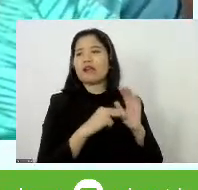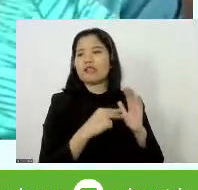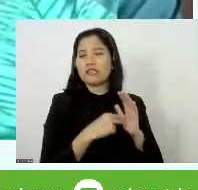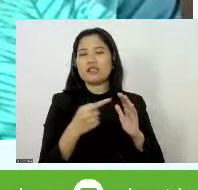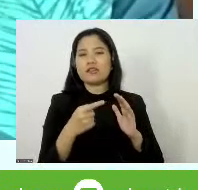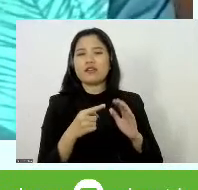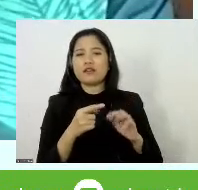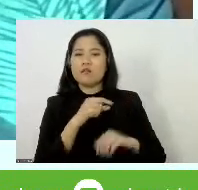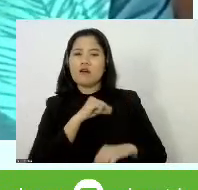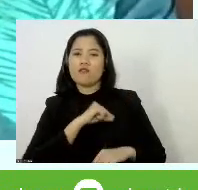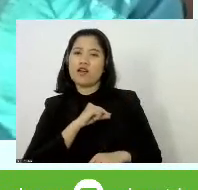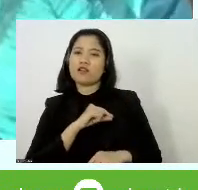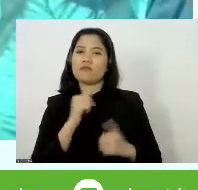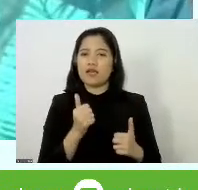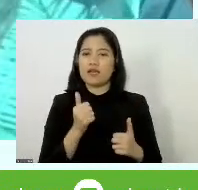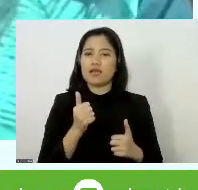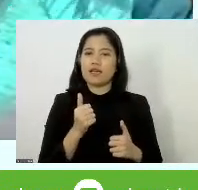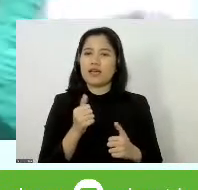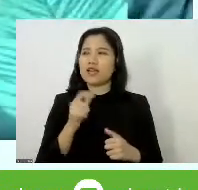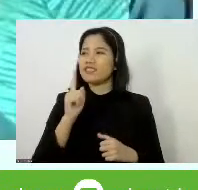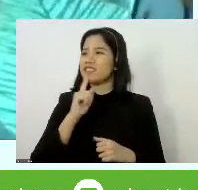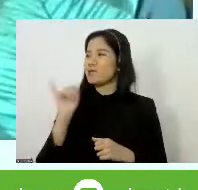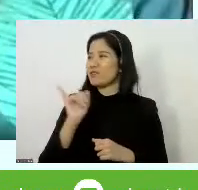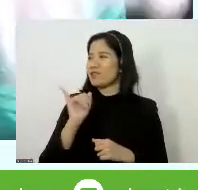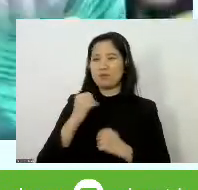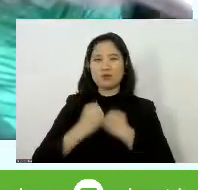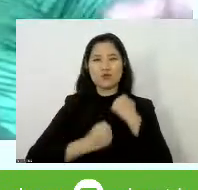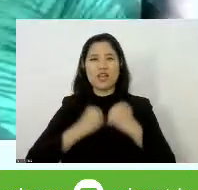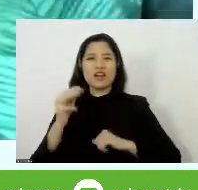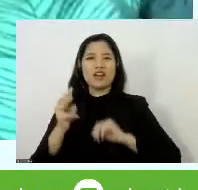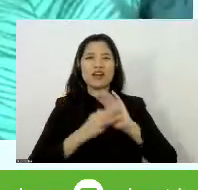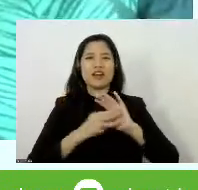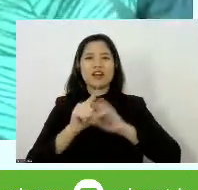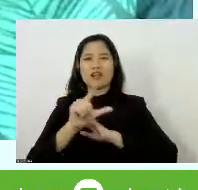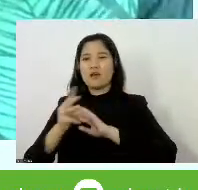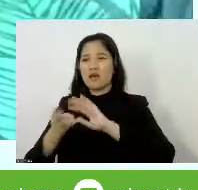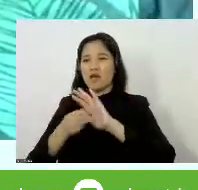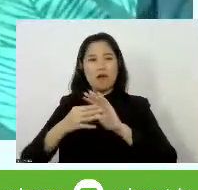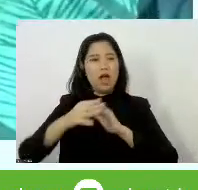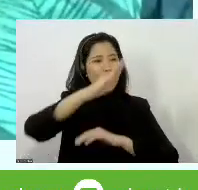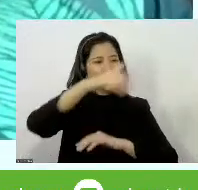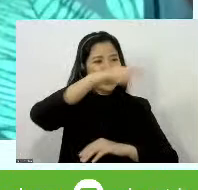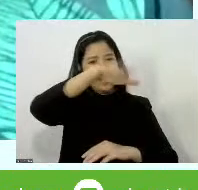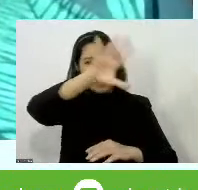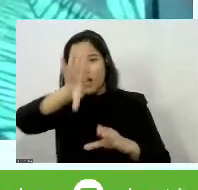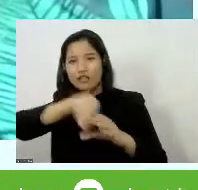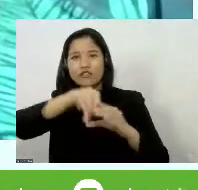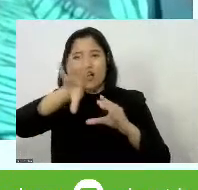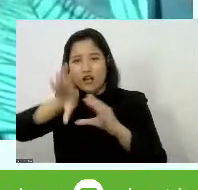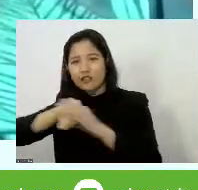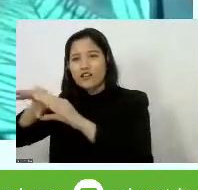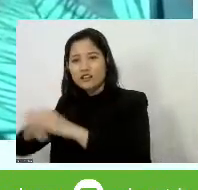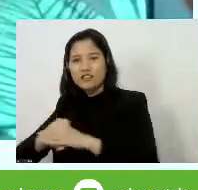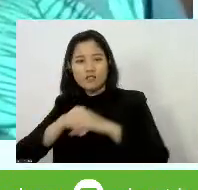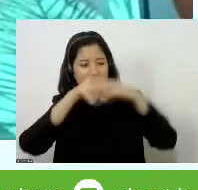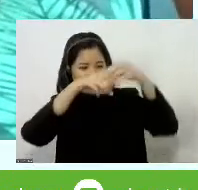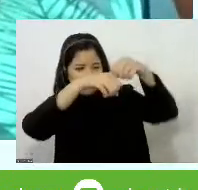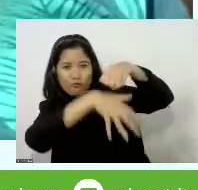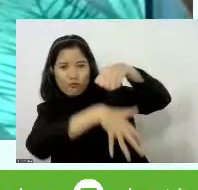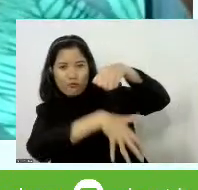ayo seperti perusahaan multilevel marketing yaitu Ayo kita aja sebanyak mungkin orang untuk melaundry mikirin banyak ya